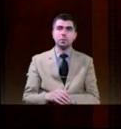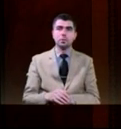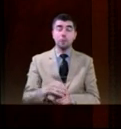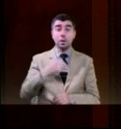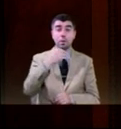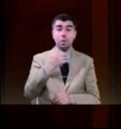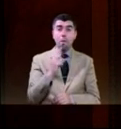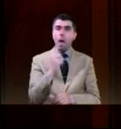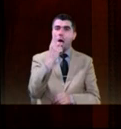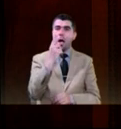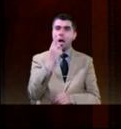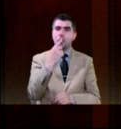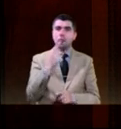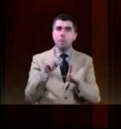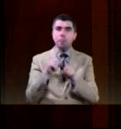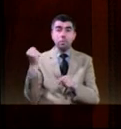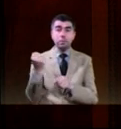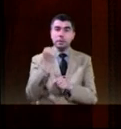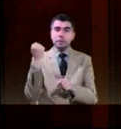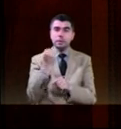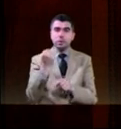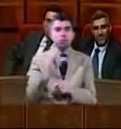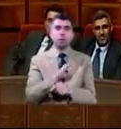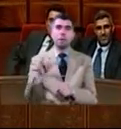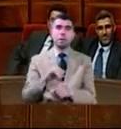كنتمنى ما تعطلوش